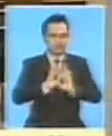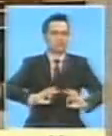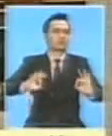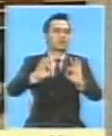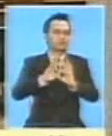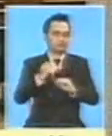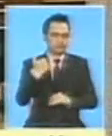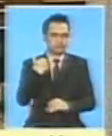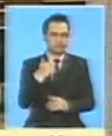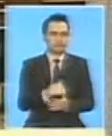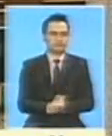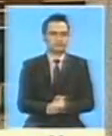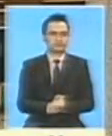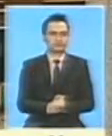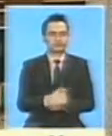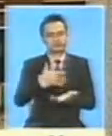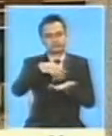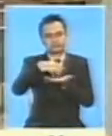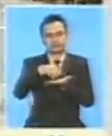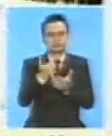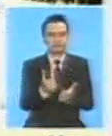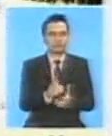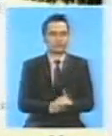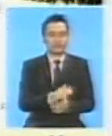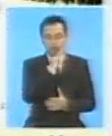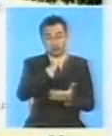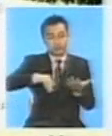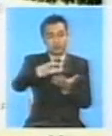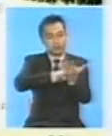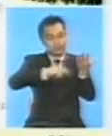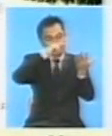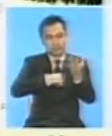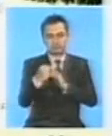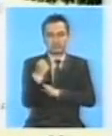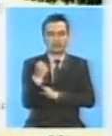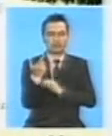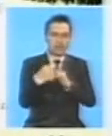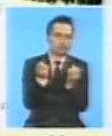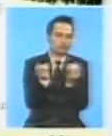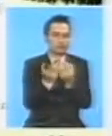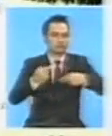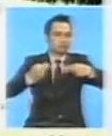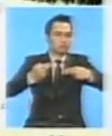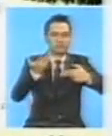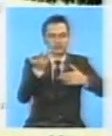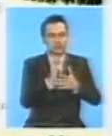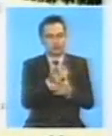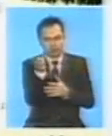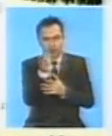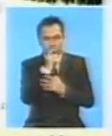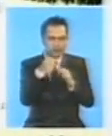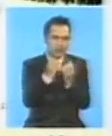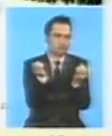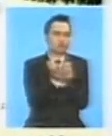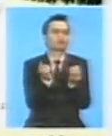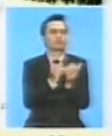งเข้มแข็งนะครับอันนี้ขอท่องใจอีกครั้งหนึ่งถ้าเราเข้มแข็งดีข้อพิพาทต่างมันก็จะไม่เกิดขึ้นน้อยเกิดขึ้นก็จำกัดการสู้รบก็เ